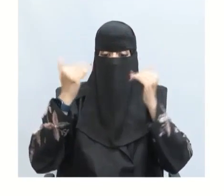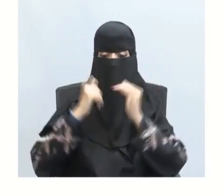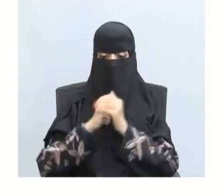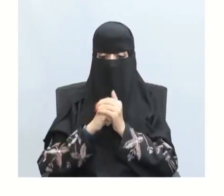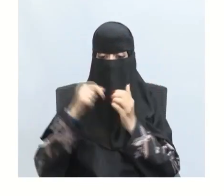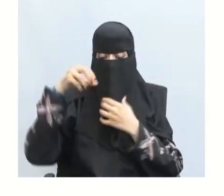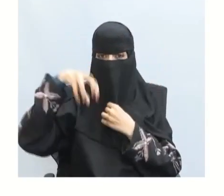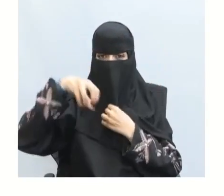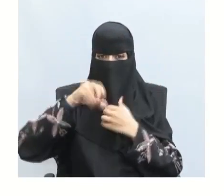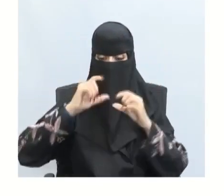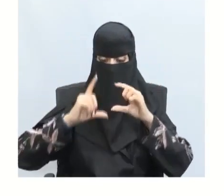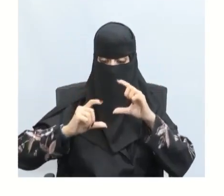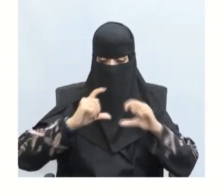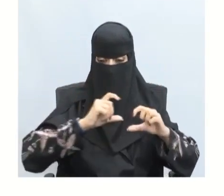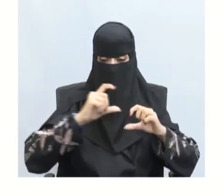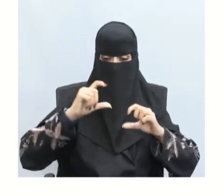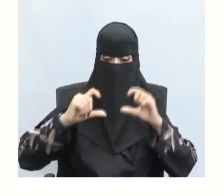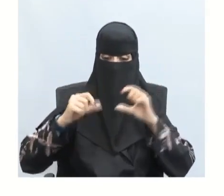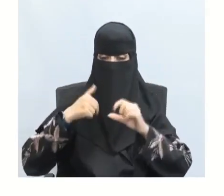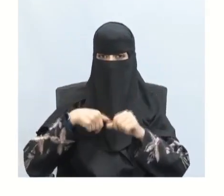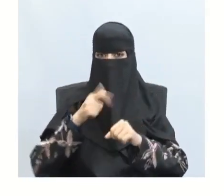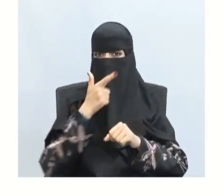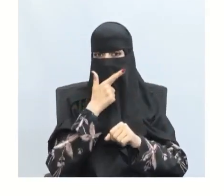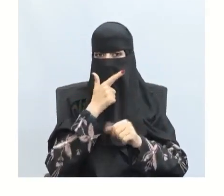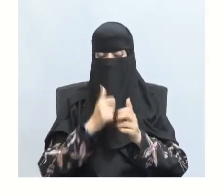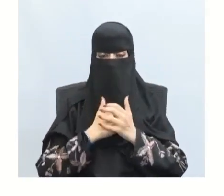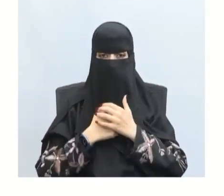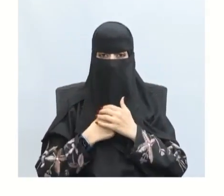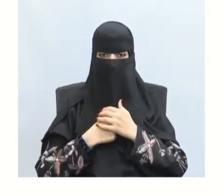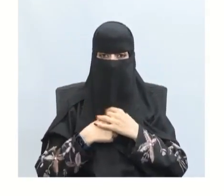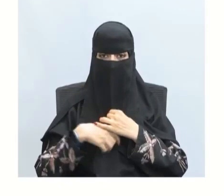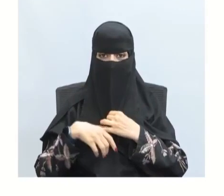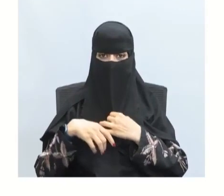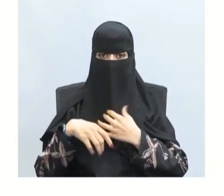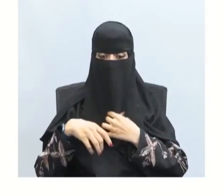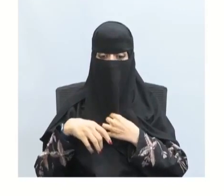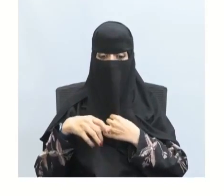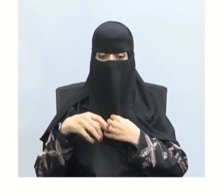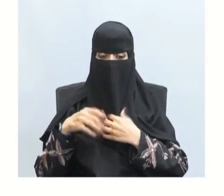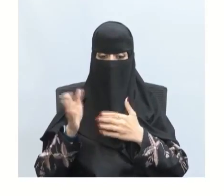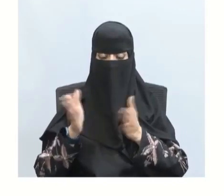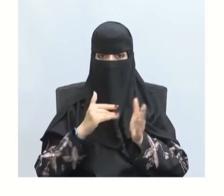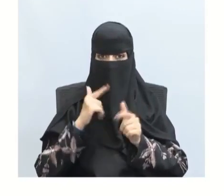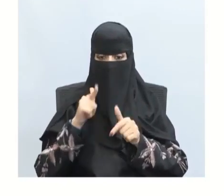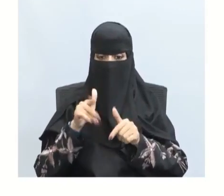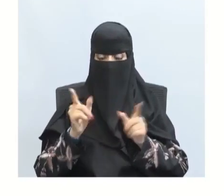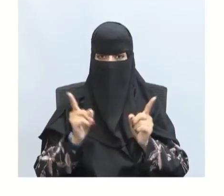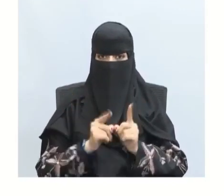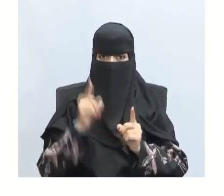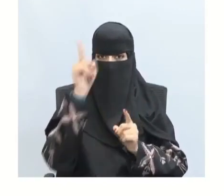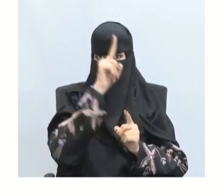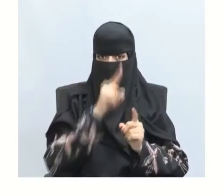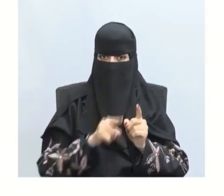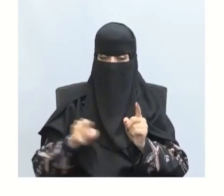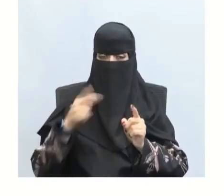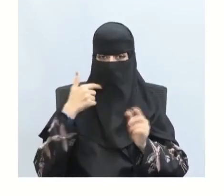الضخمه وكذلك منطقه الاقزام البيضاء هنا ايضا